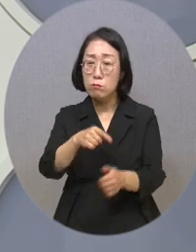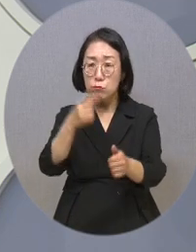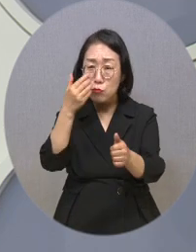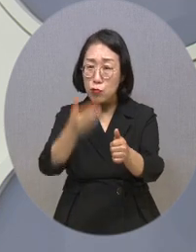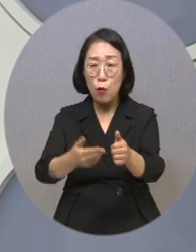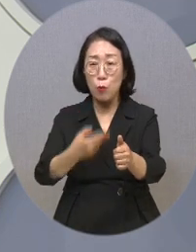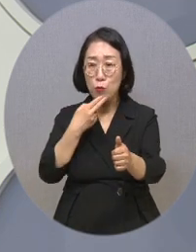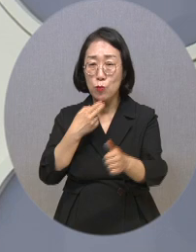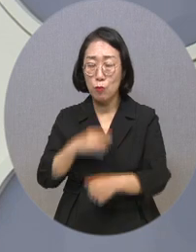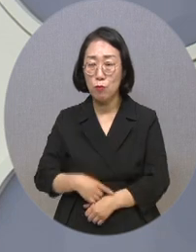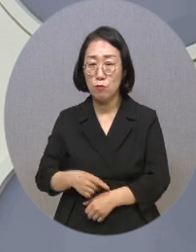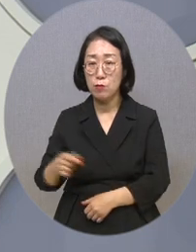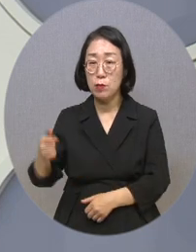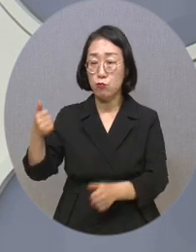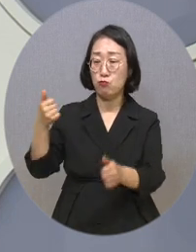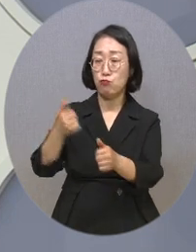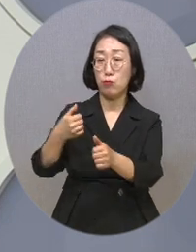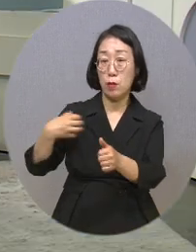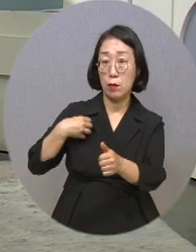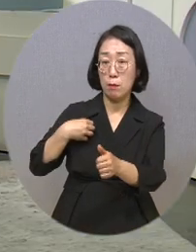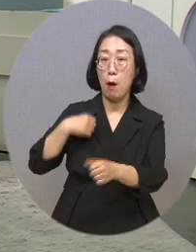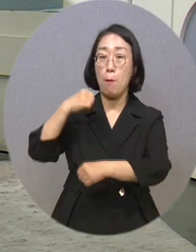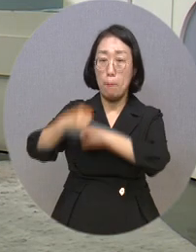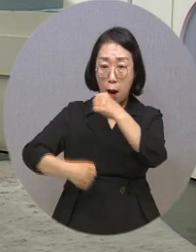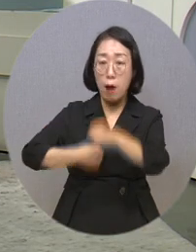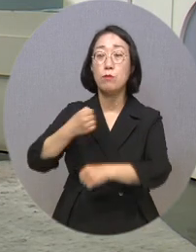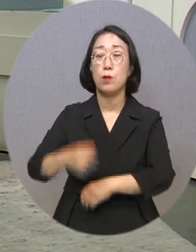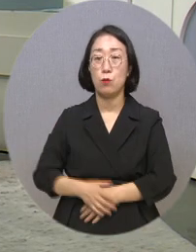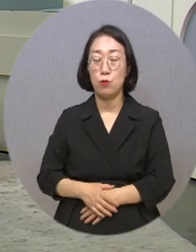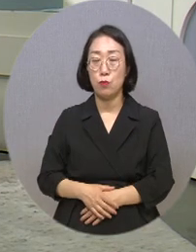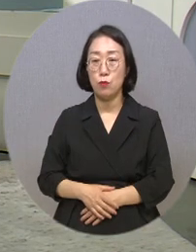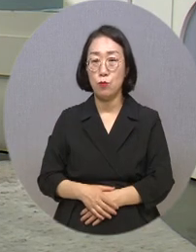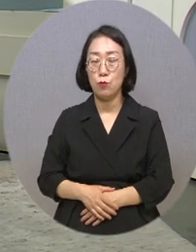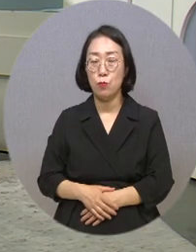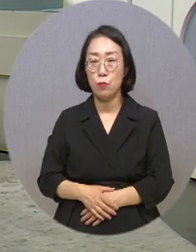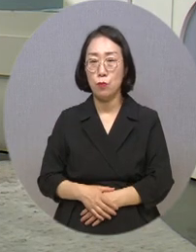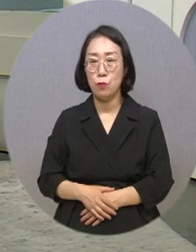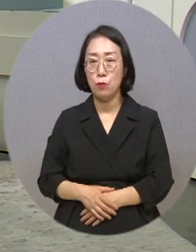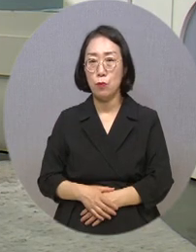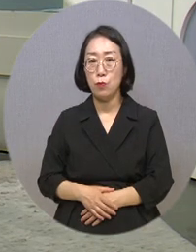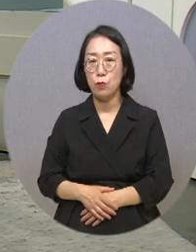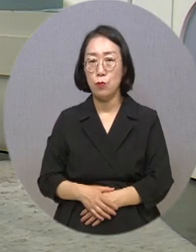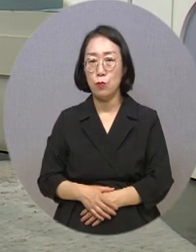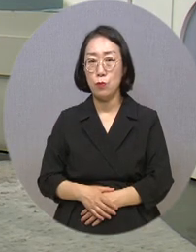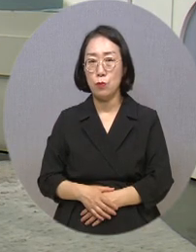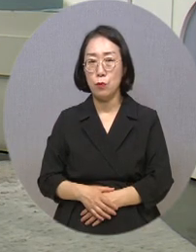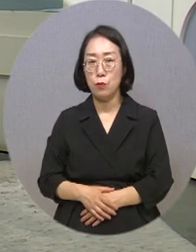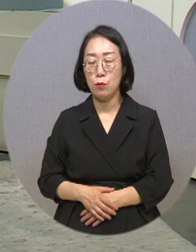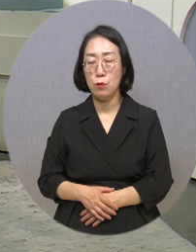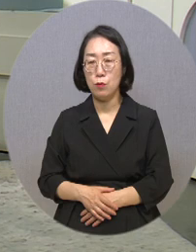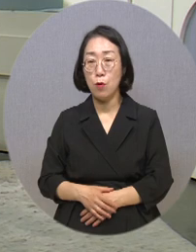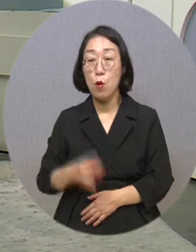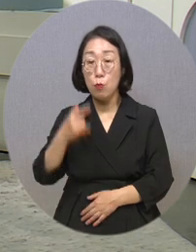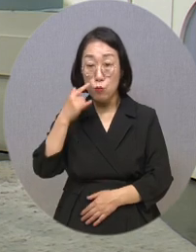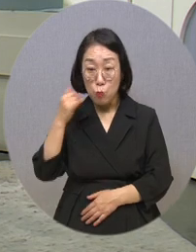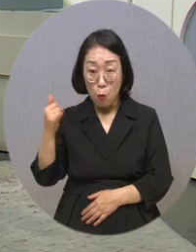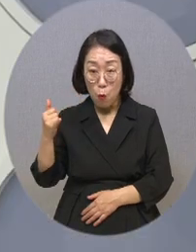사람 마음대로 되게 되니 그 성년 후견인을 부모가 일로 하지 않을 거 아니에요. 자기가